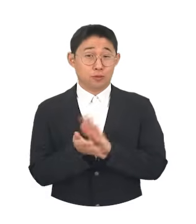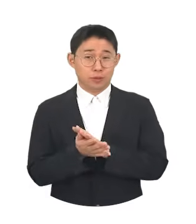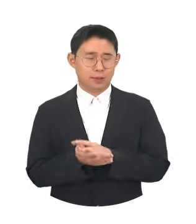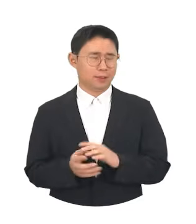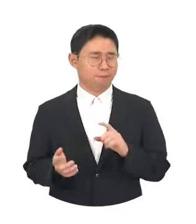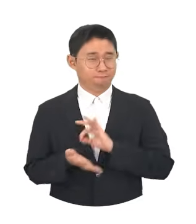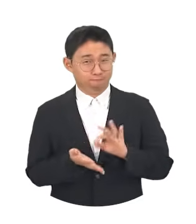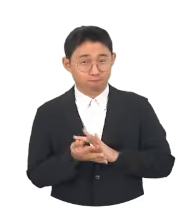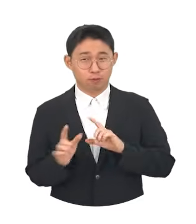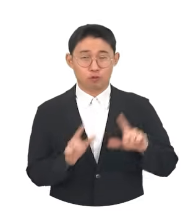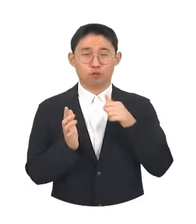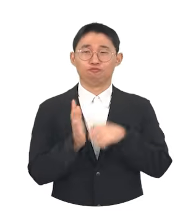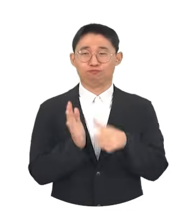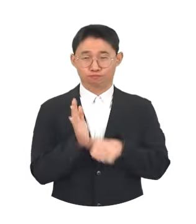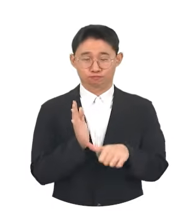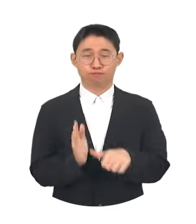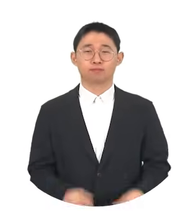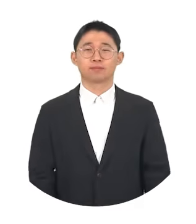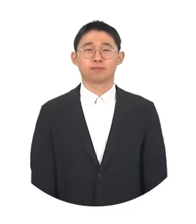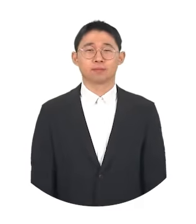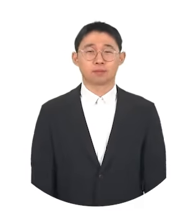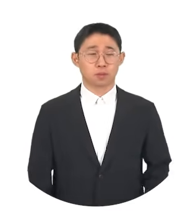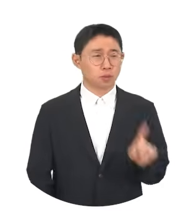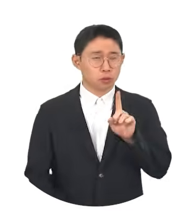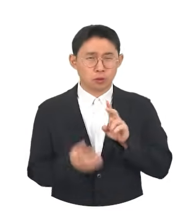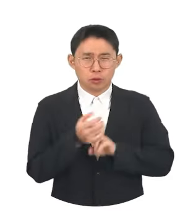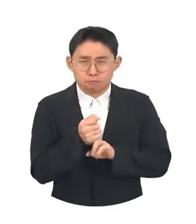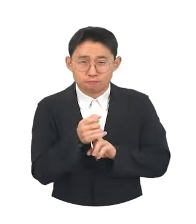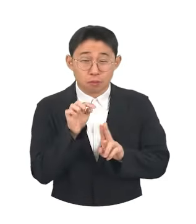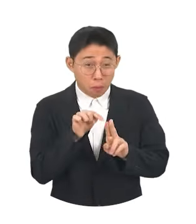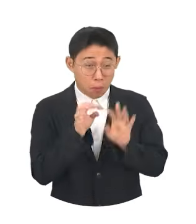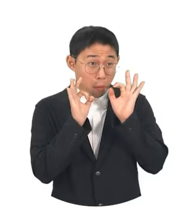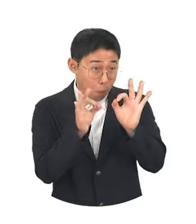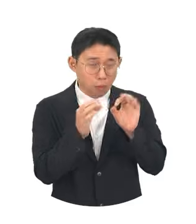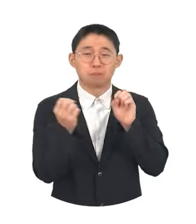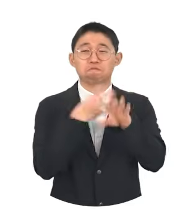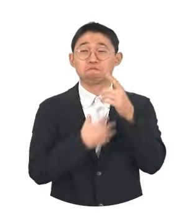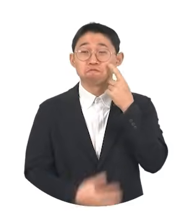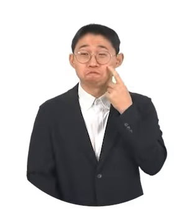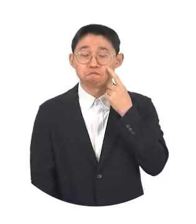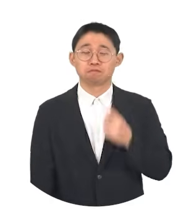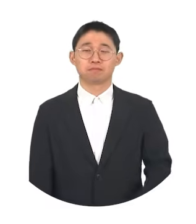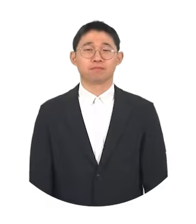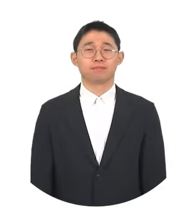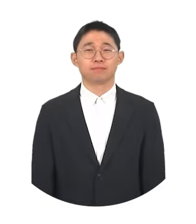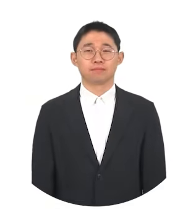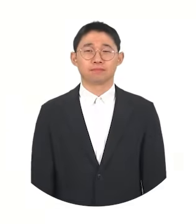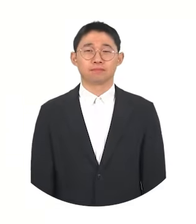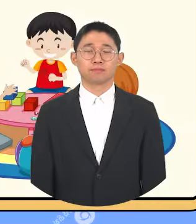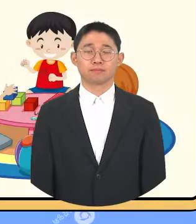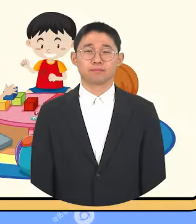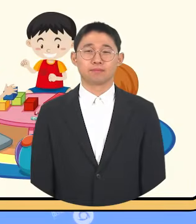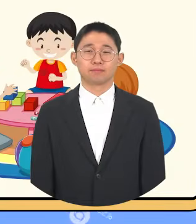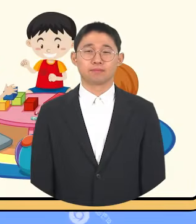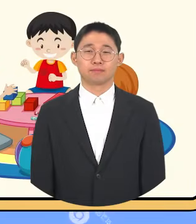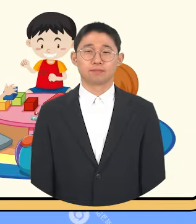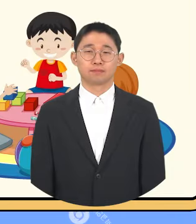다음은 유치원에서 사용하는 생활용품이랍니다. 어떤 물건들이 숨어 있는지 맞춰봐요.